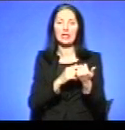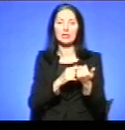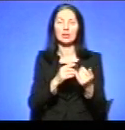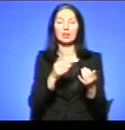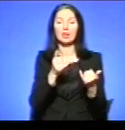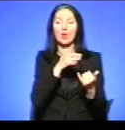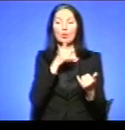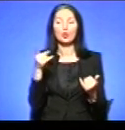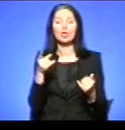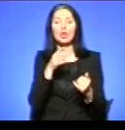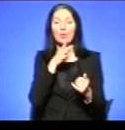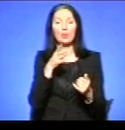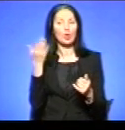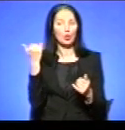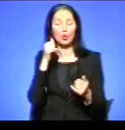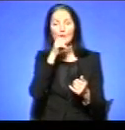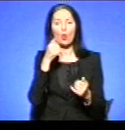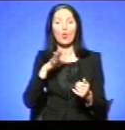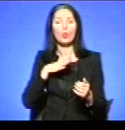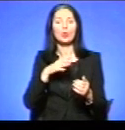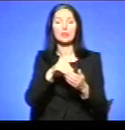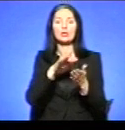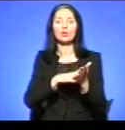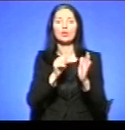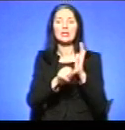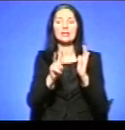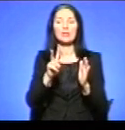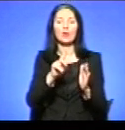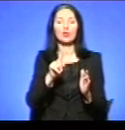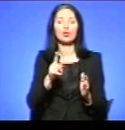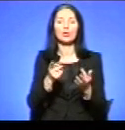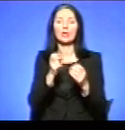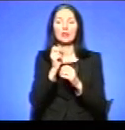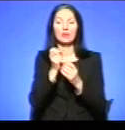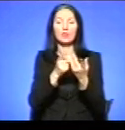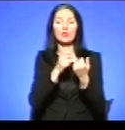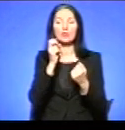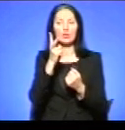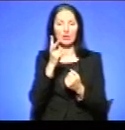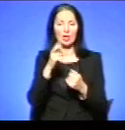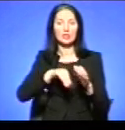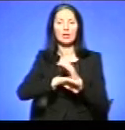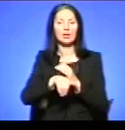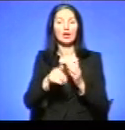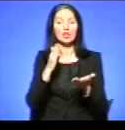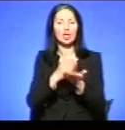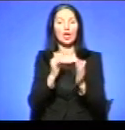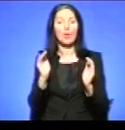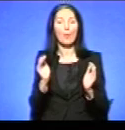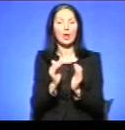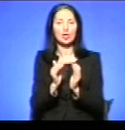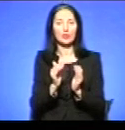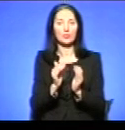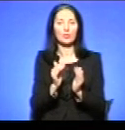минулого року було зареєстровано 62, що на 12, кількості 12 викрадень є меншим. За